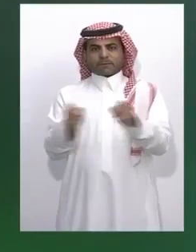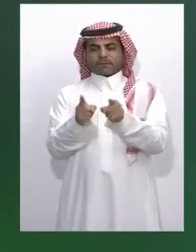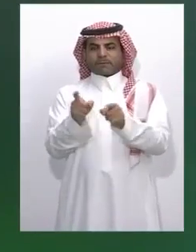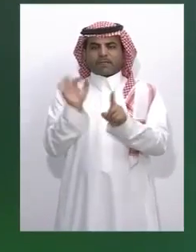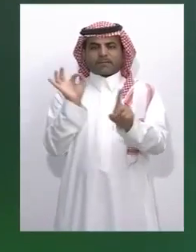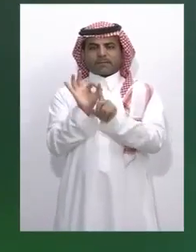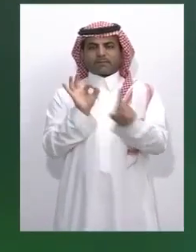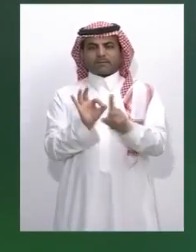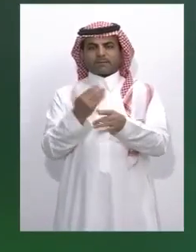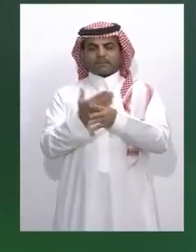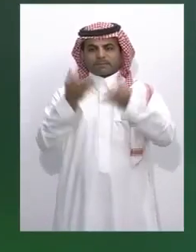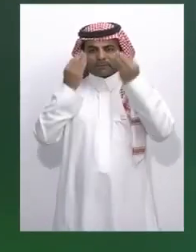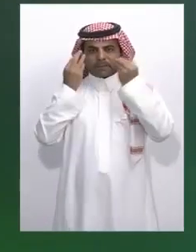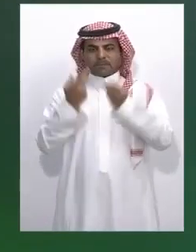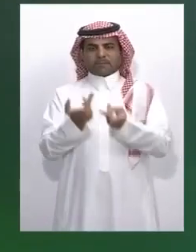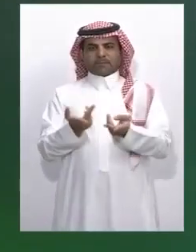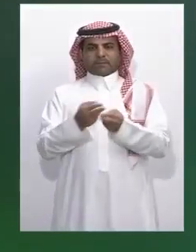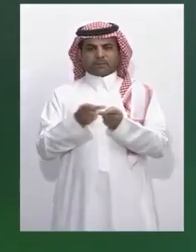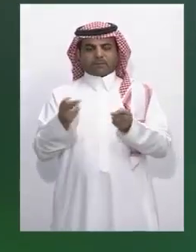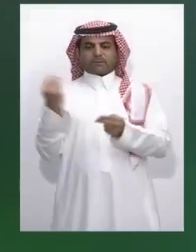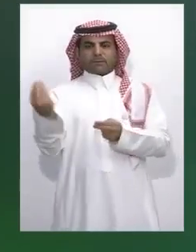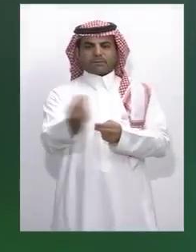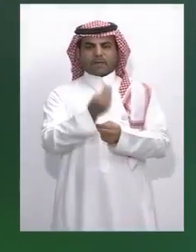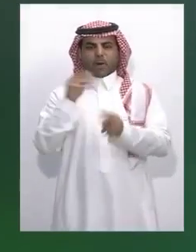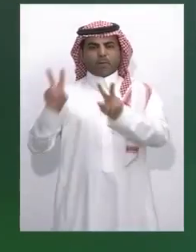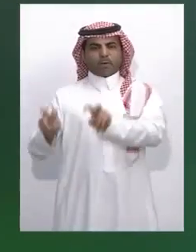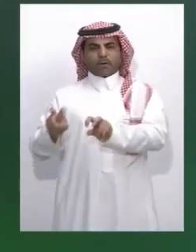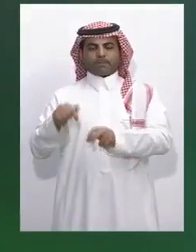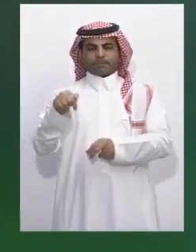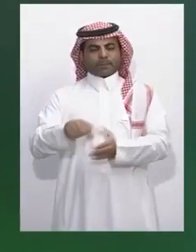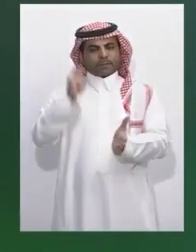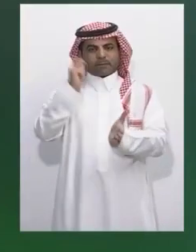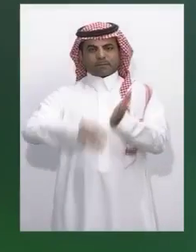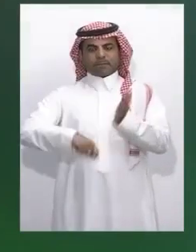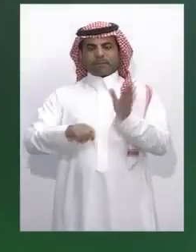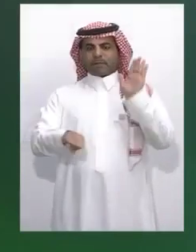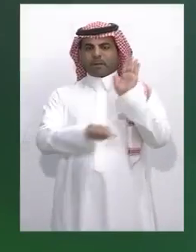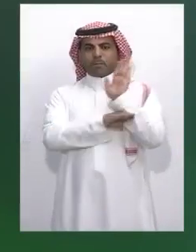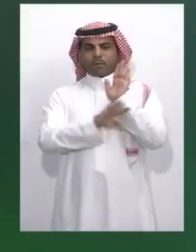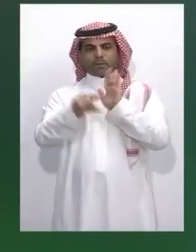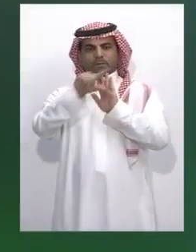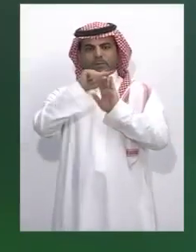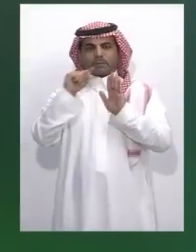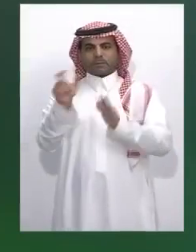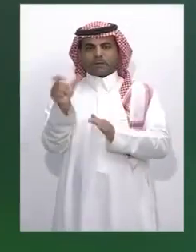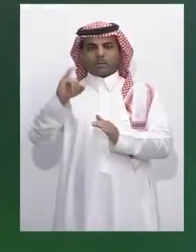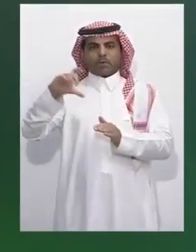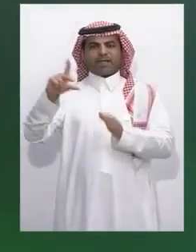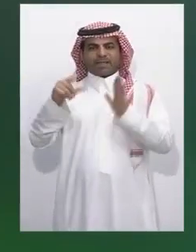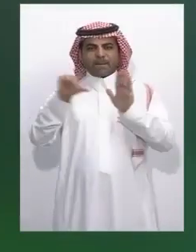للفئات المستثناة من تعليمات منع التجول، حيث تم اعتماد نموذج موحد للعمل